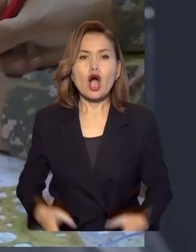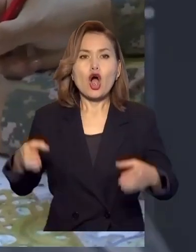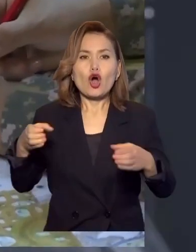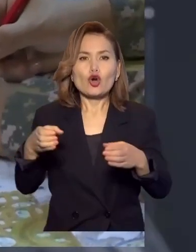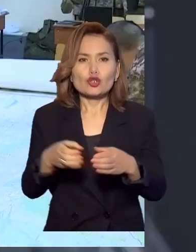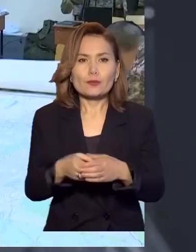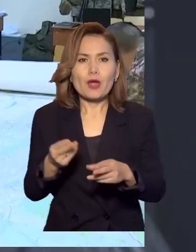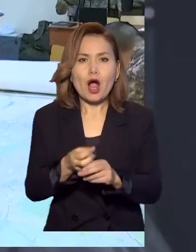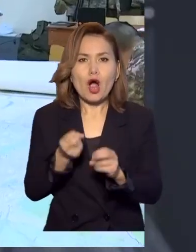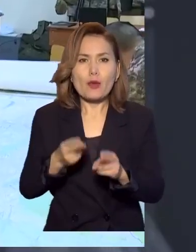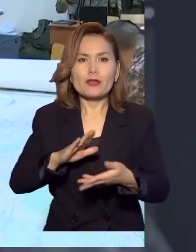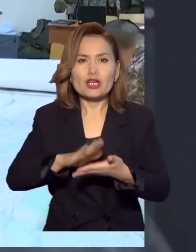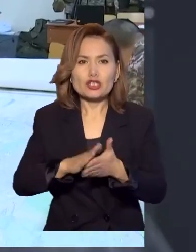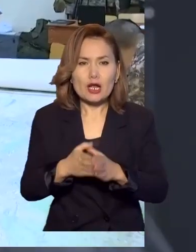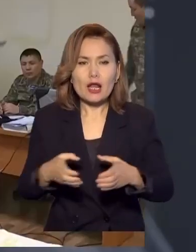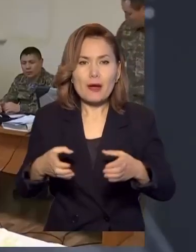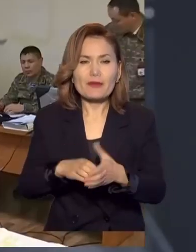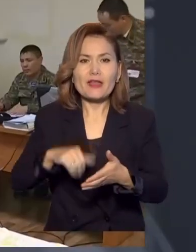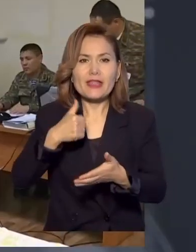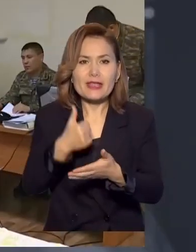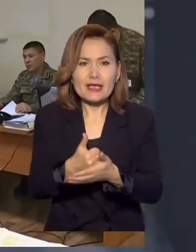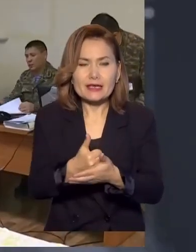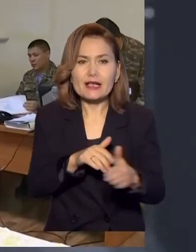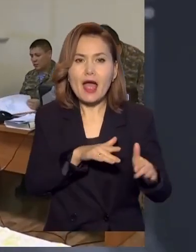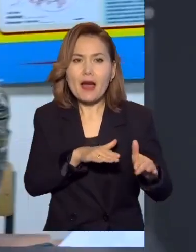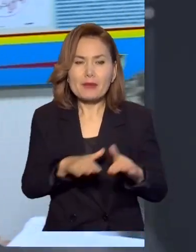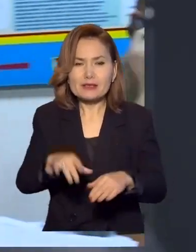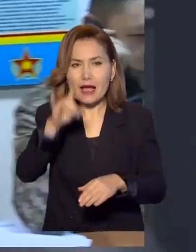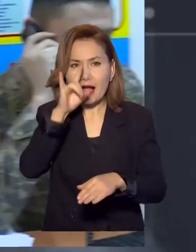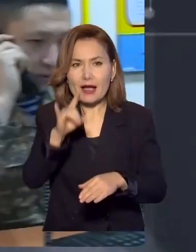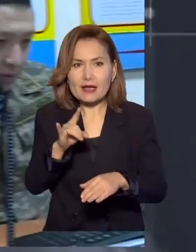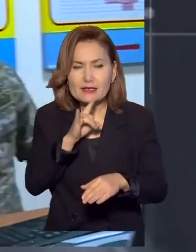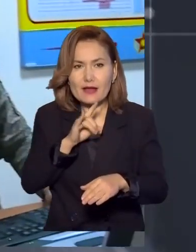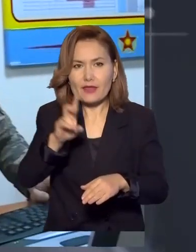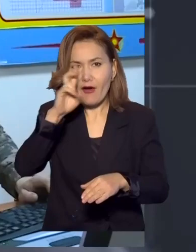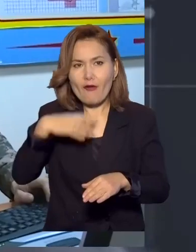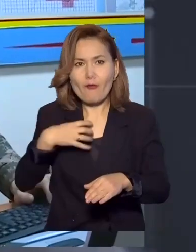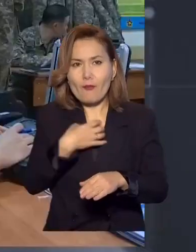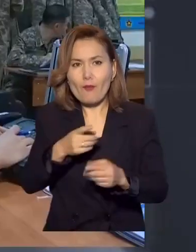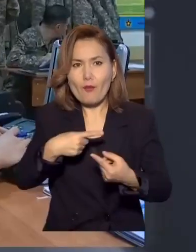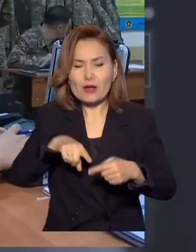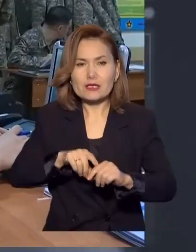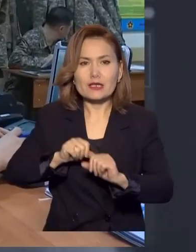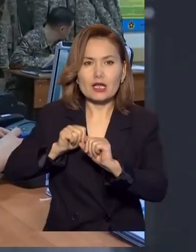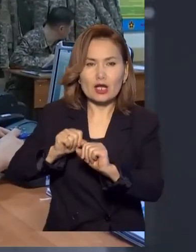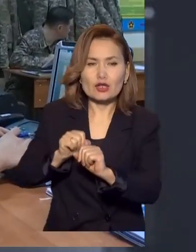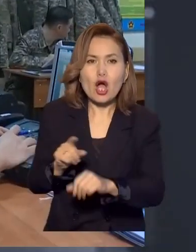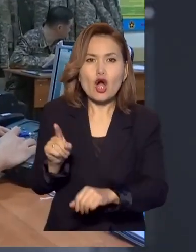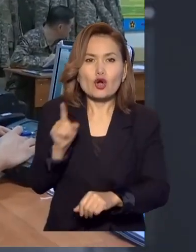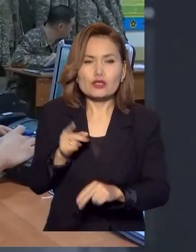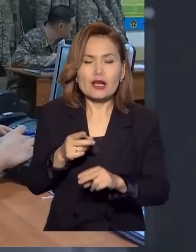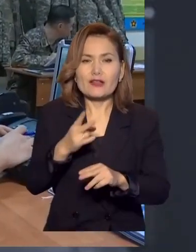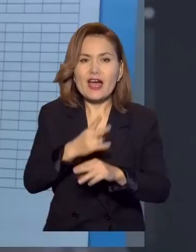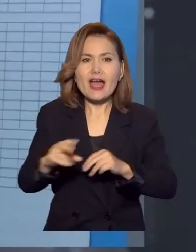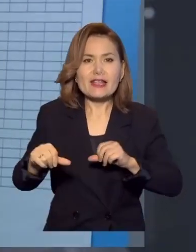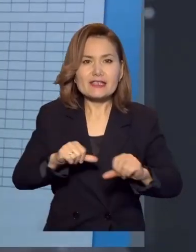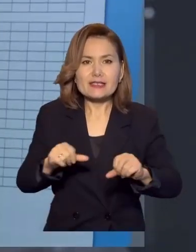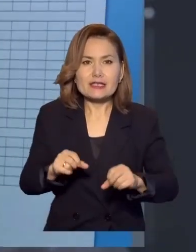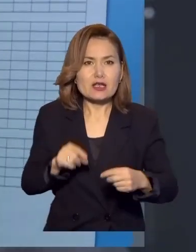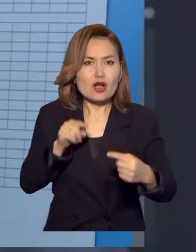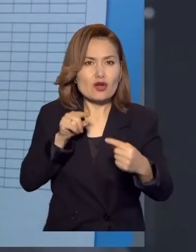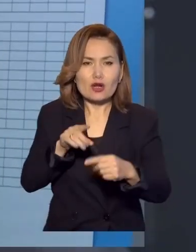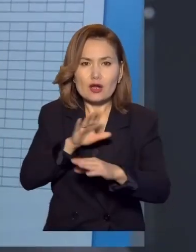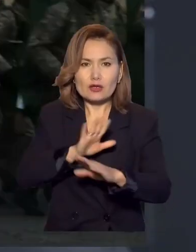Ұжымдық қауіпсіздік шарт ұйымының негізгі миссиясы елдегі стратегиялық нысандарды күзету. Олар террористермен күреспейді, олардың көзін